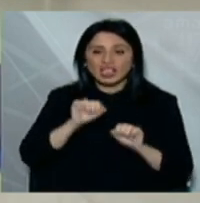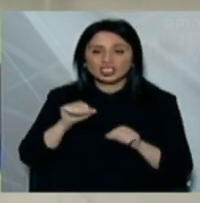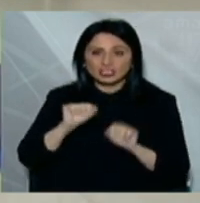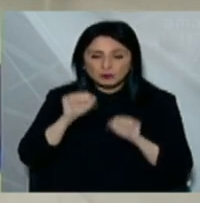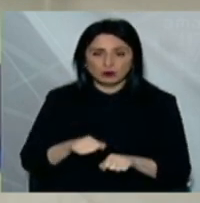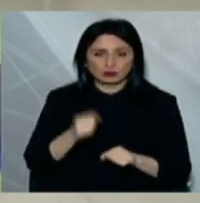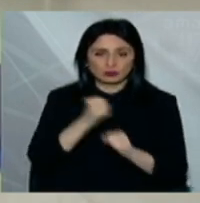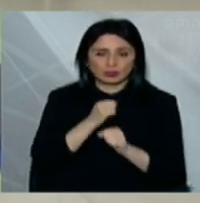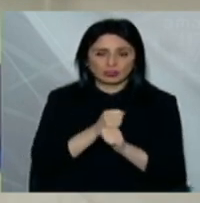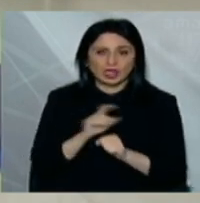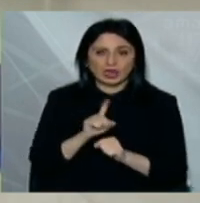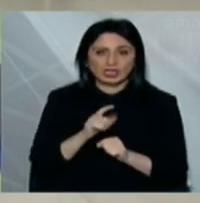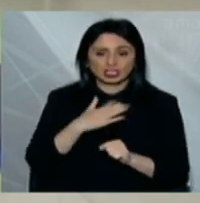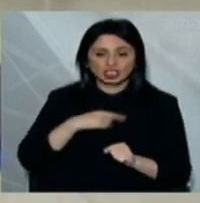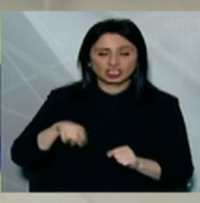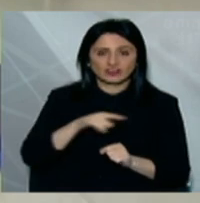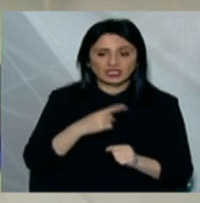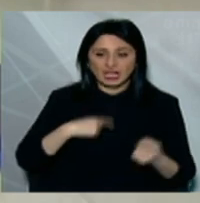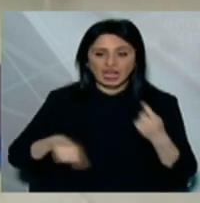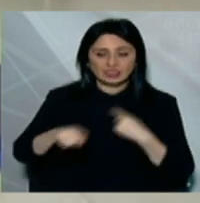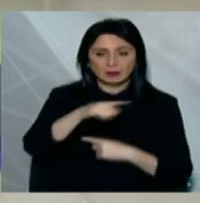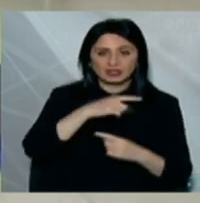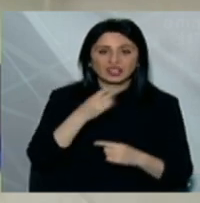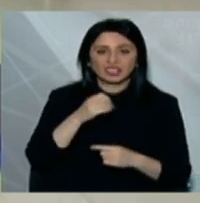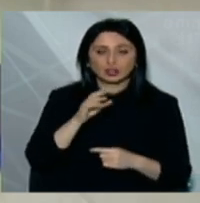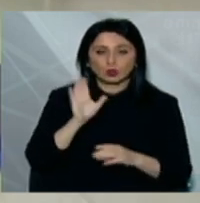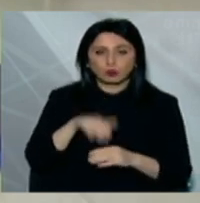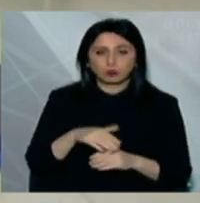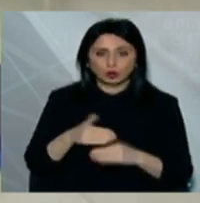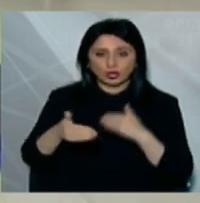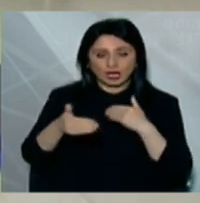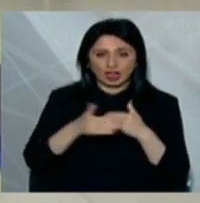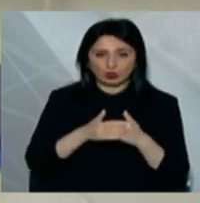შესაძლებლობა, რაც ჩვენ ერთმანეთთან კიდევ უფრო დაგვაახლოვებს.